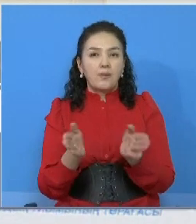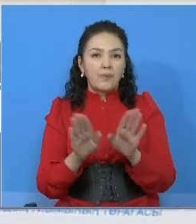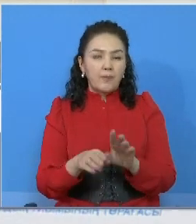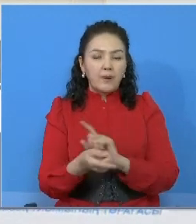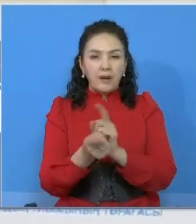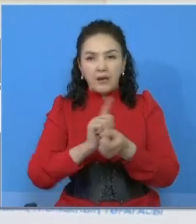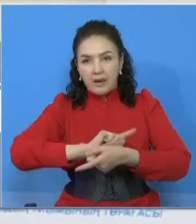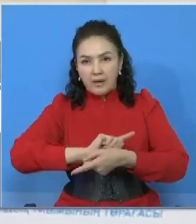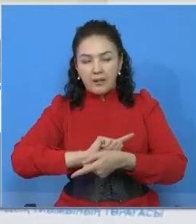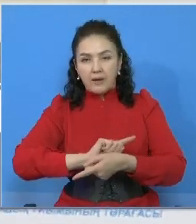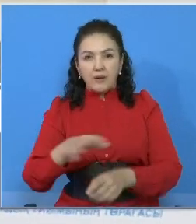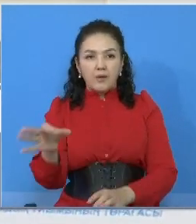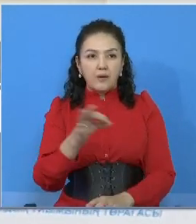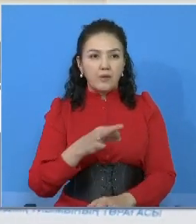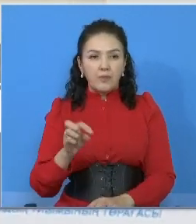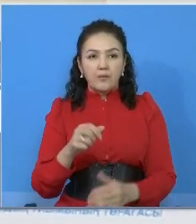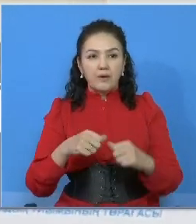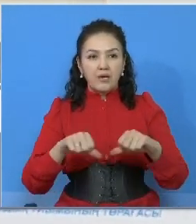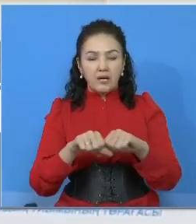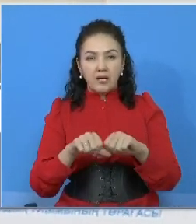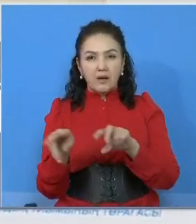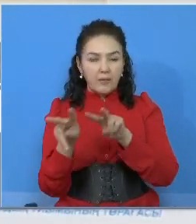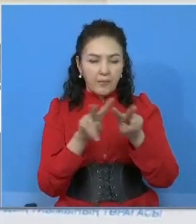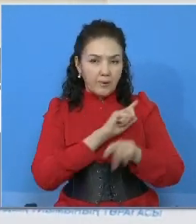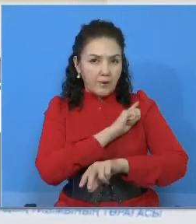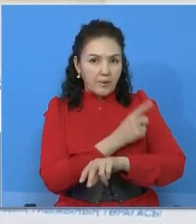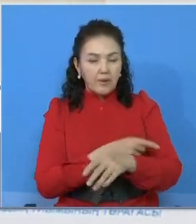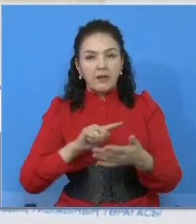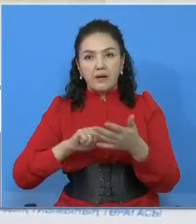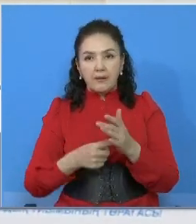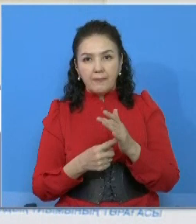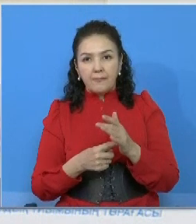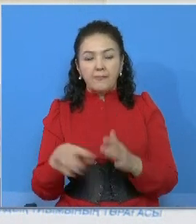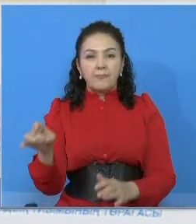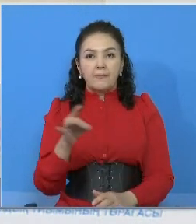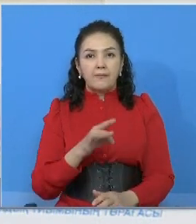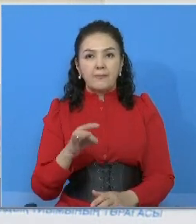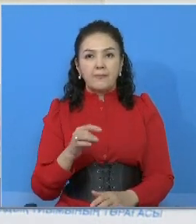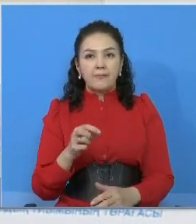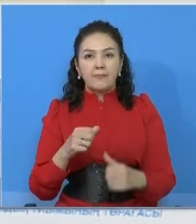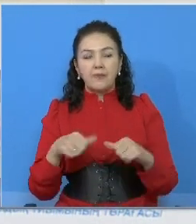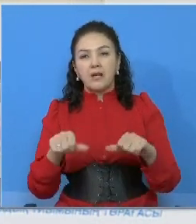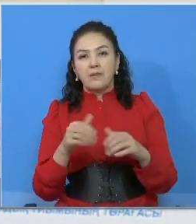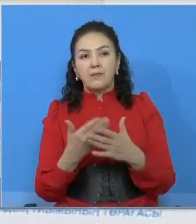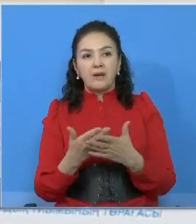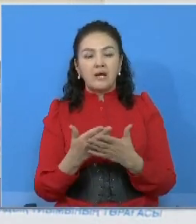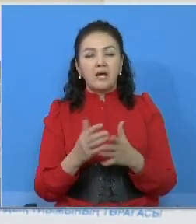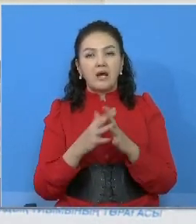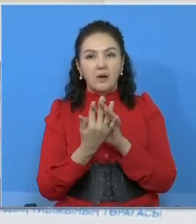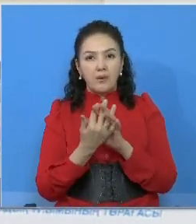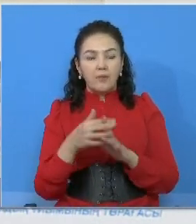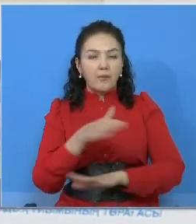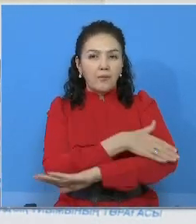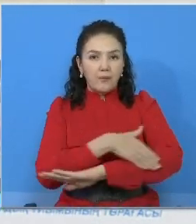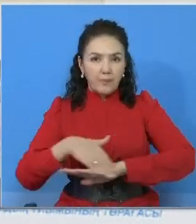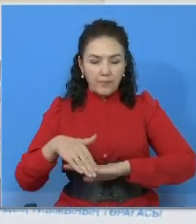жаңағыдай облыстық ономастика комиссиясы бақылауды күшейту мақсатында республикалық ономастика комиссиясы, жаңағы ауылдардағы